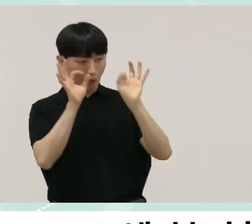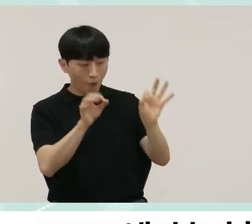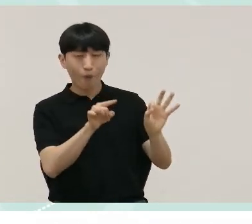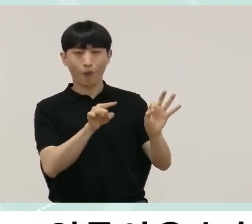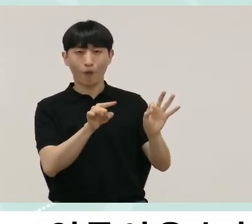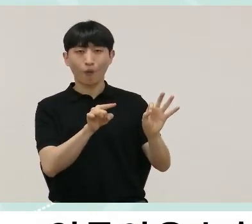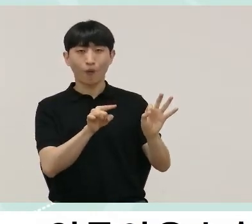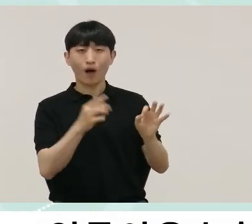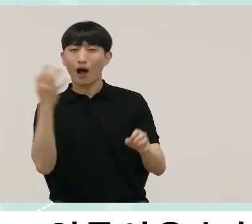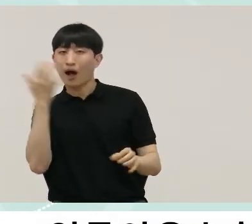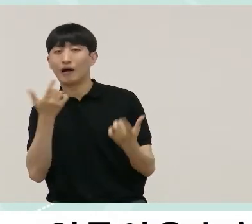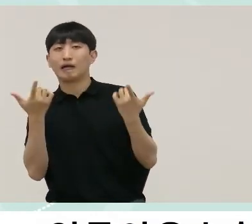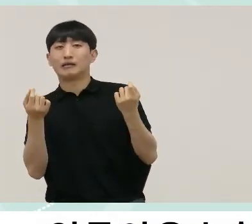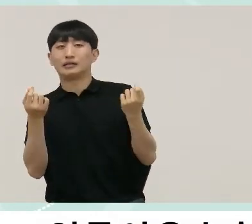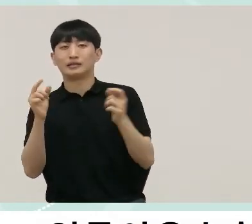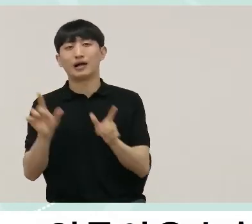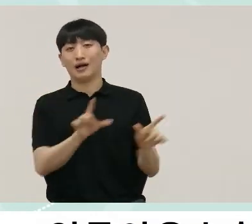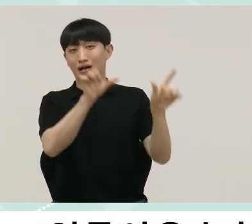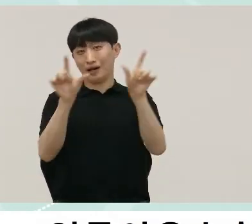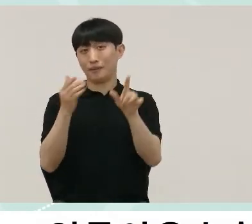수가 있습니다.